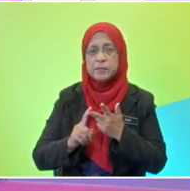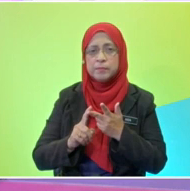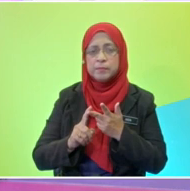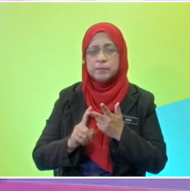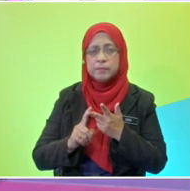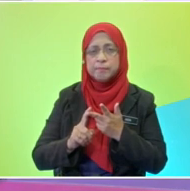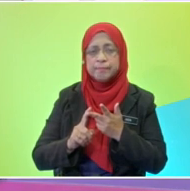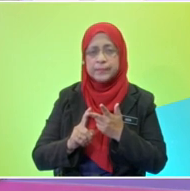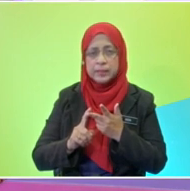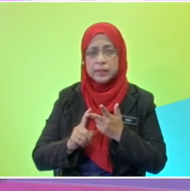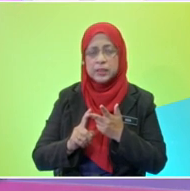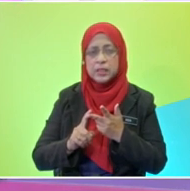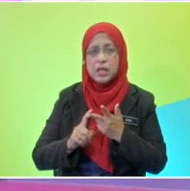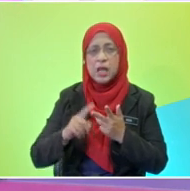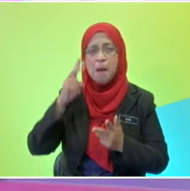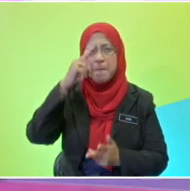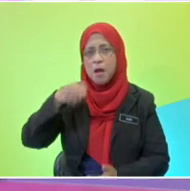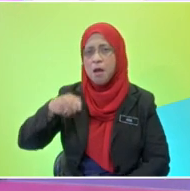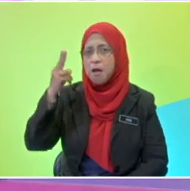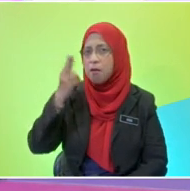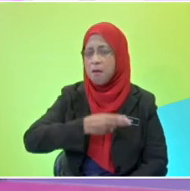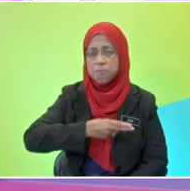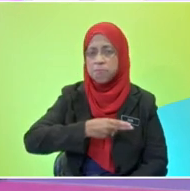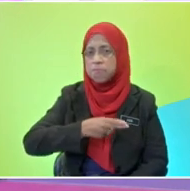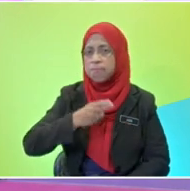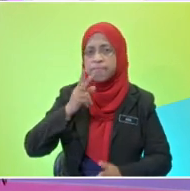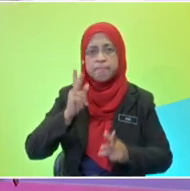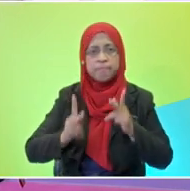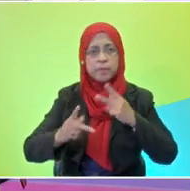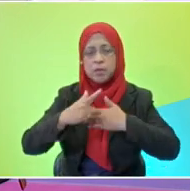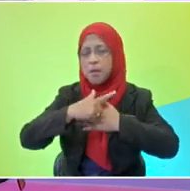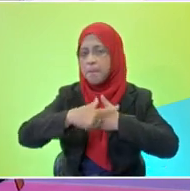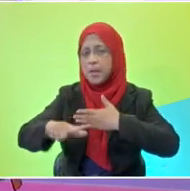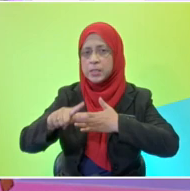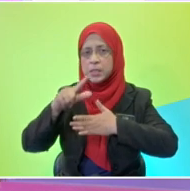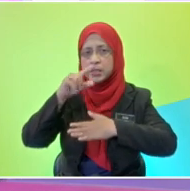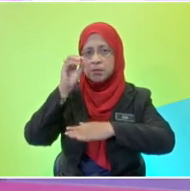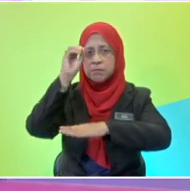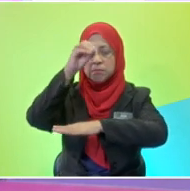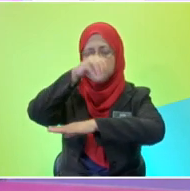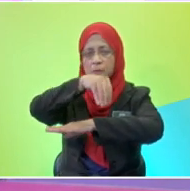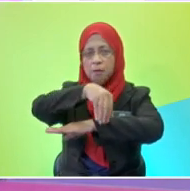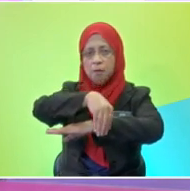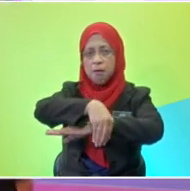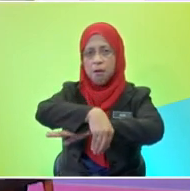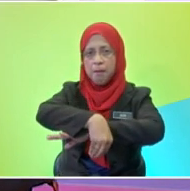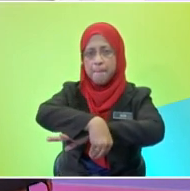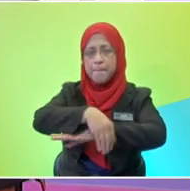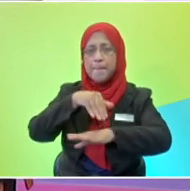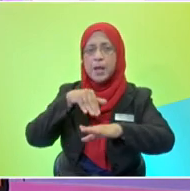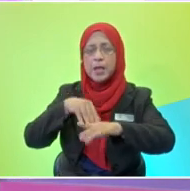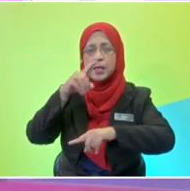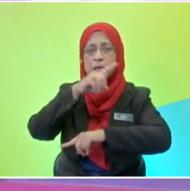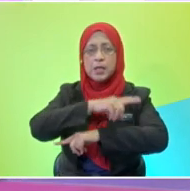dia bertukar menjadi haram selepas terbenam terjadi pada hari raya pertama